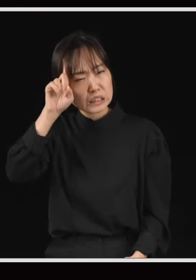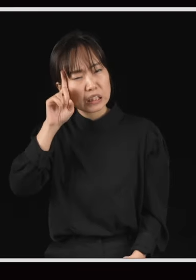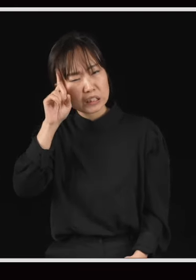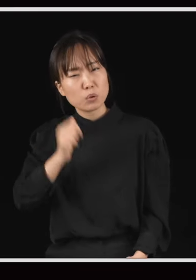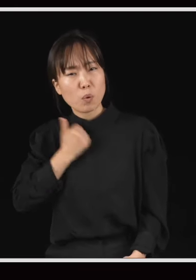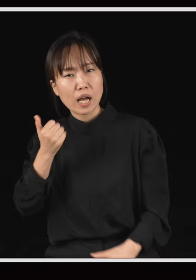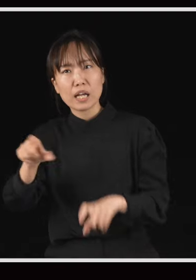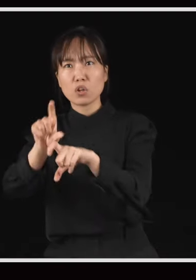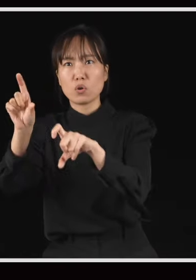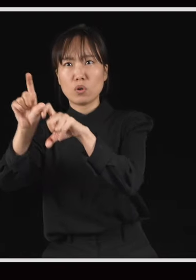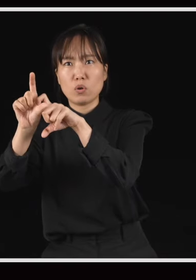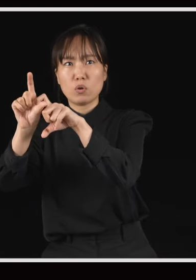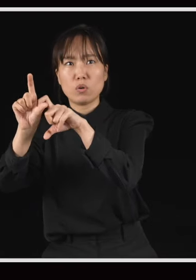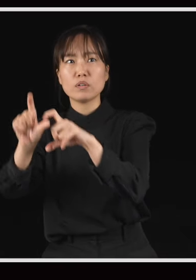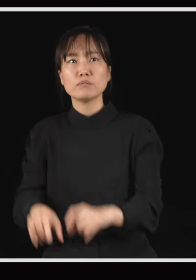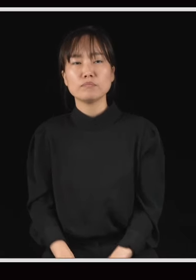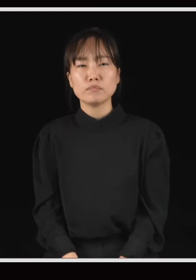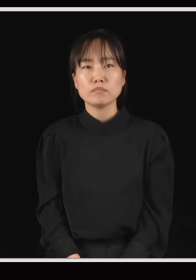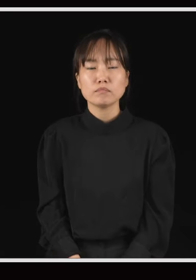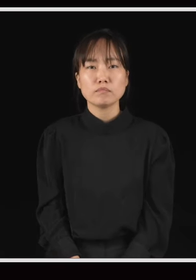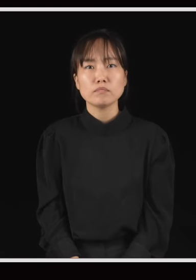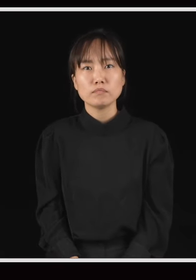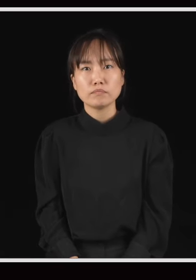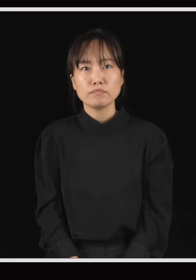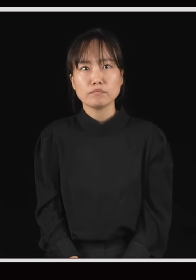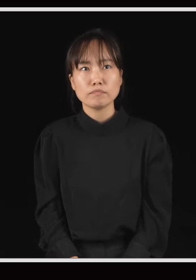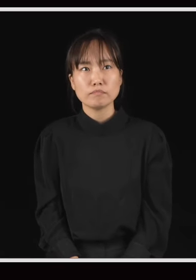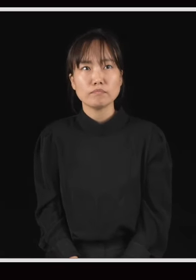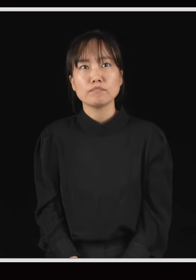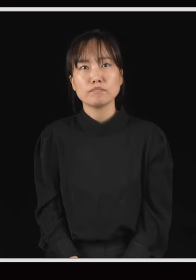이것은 계속, 불쾌는 계속 경험하게 됩니다.